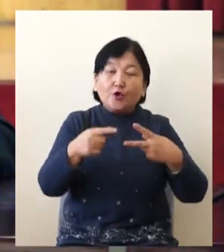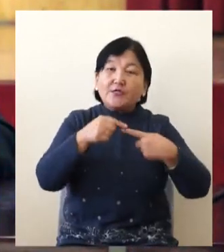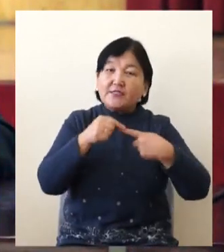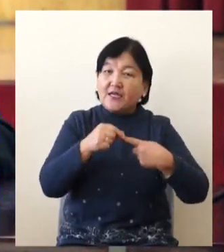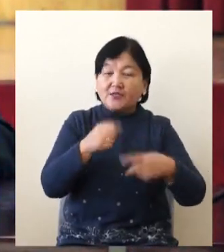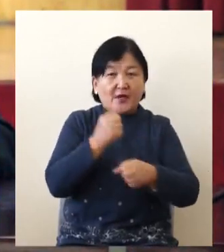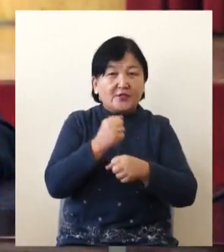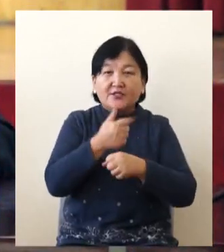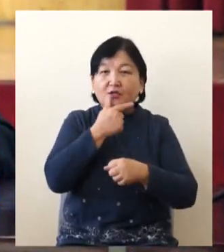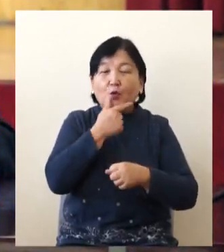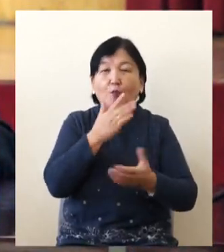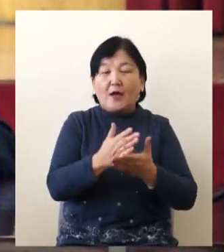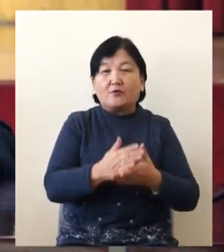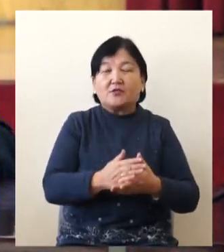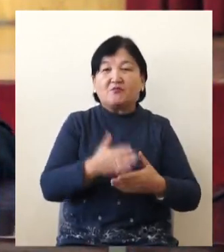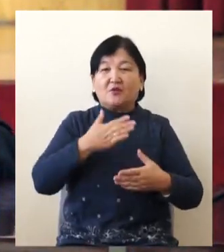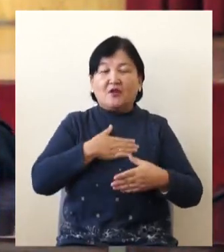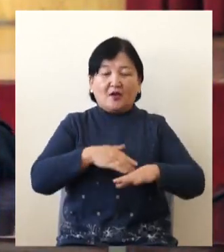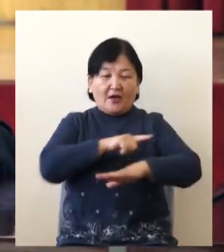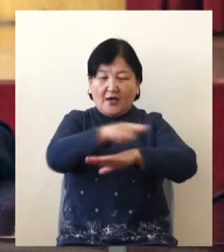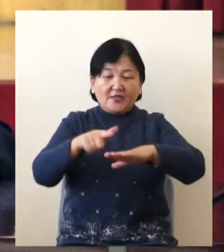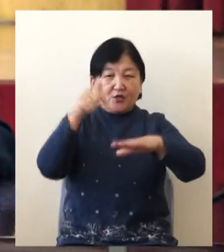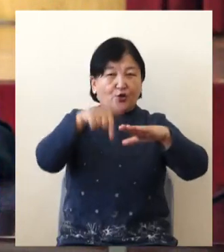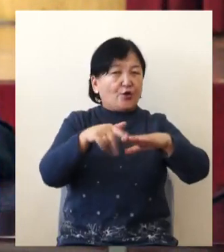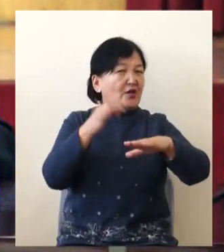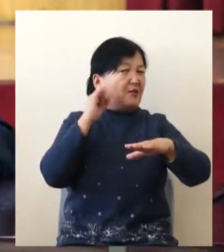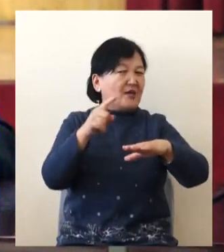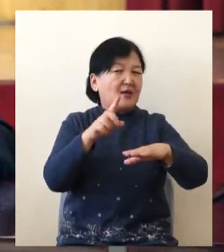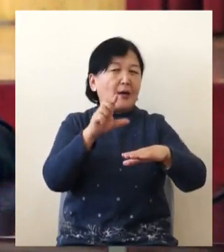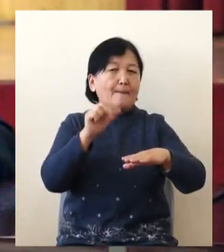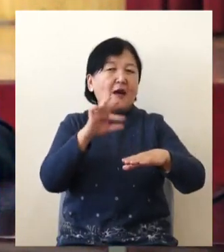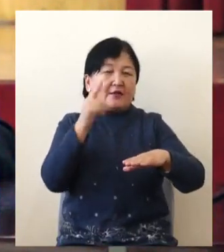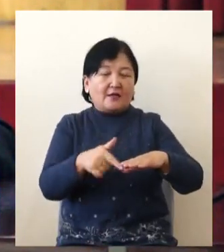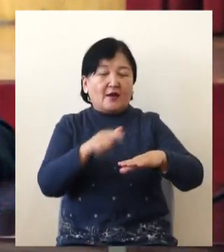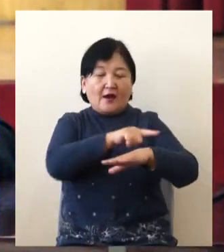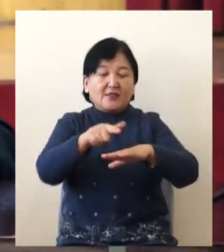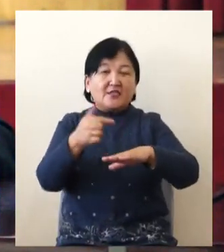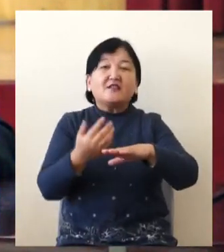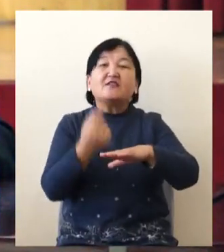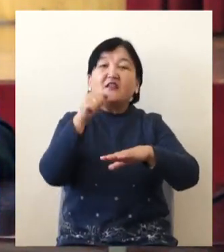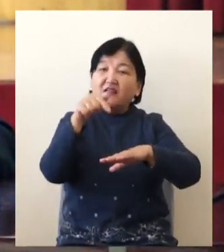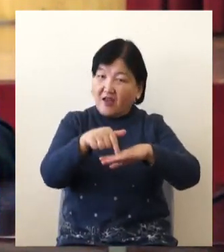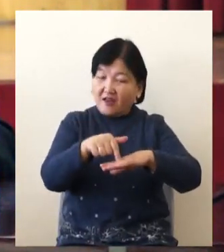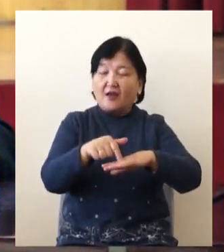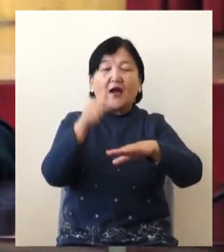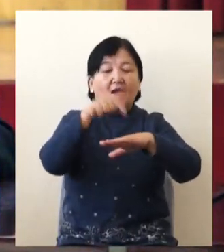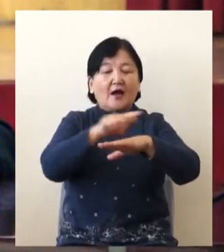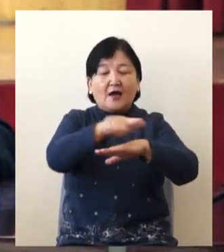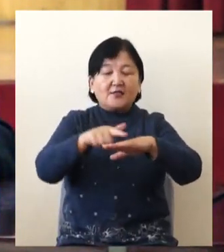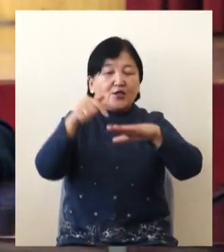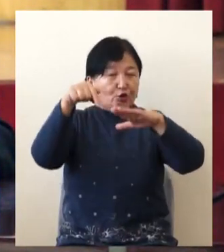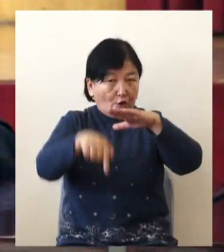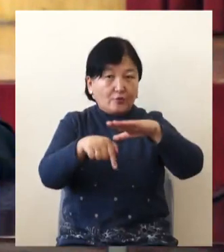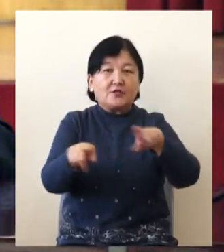учраас бид ийм их баялагтай мөртлөө газар доороо дээрээ тэгээ ганц энэ